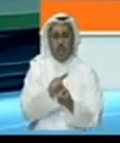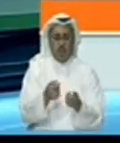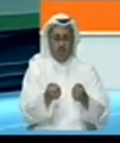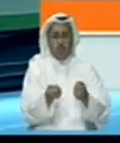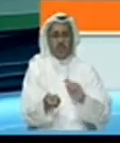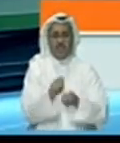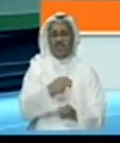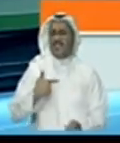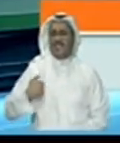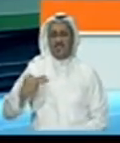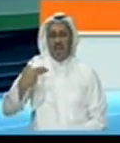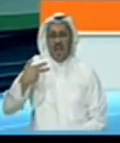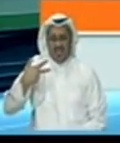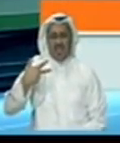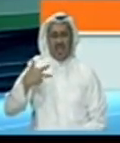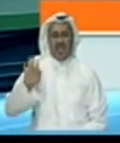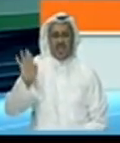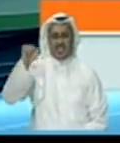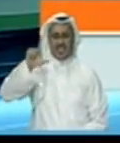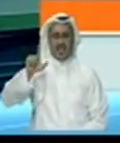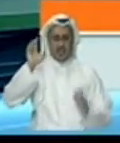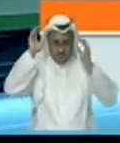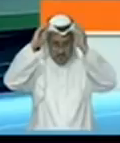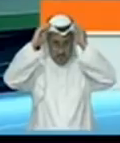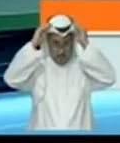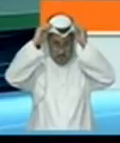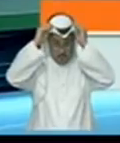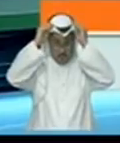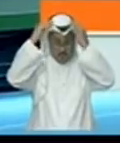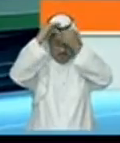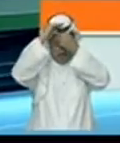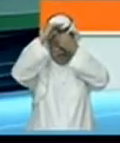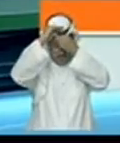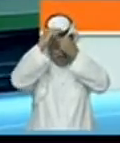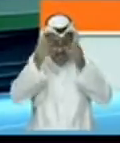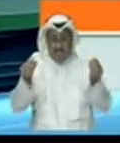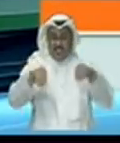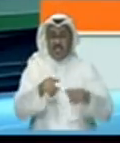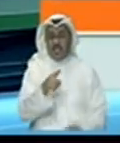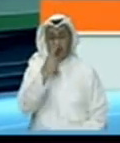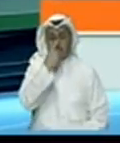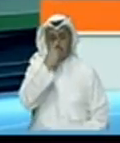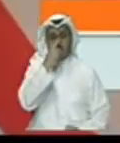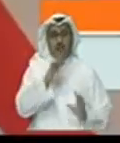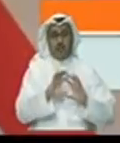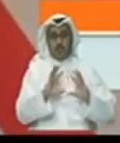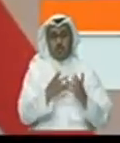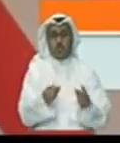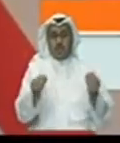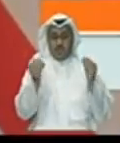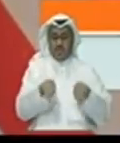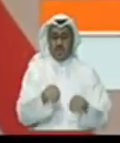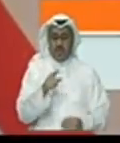وتمويل الإرهاب والانتشار النووي. نعم، البيان الصادر عن وزير الخارجية الأمريكي مايك بومبيو ذكر أن مجموعة العمل المالي